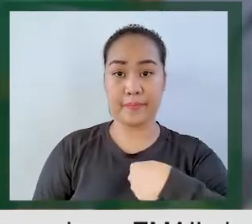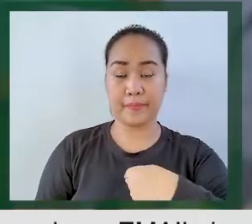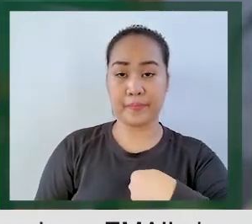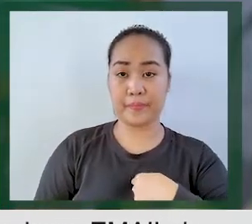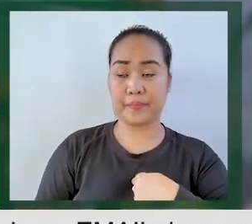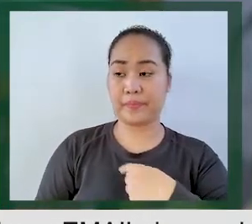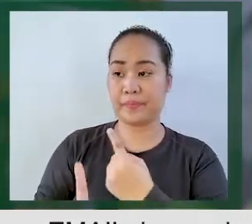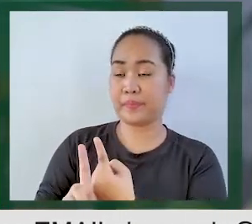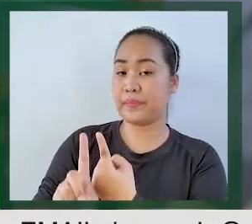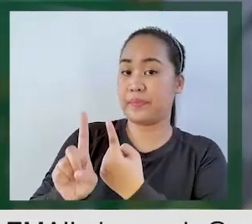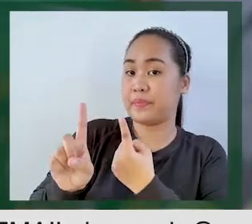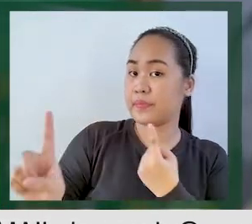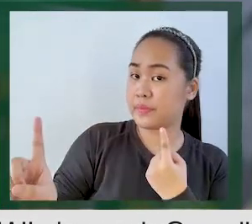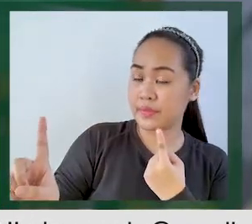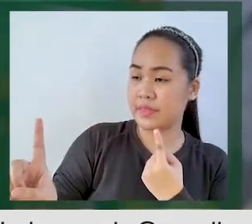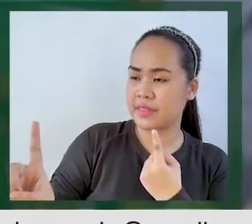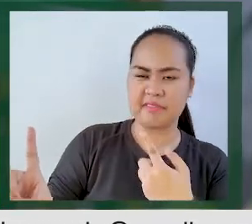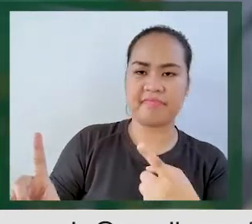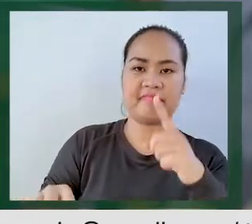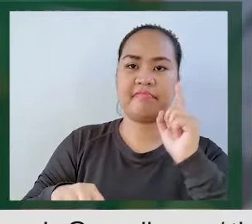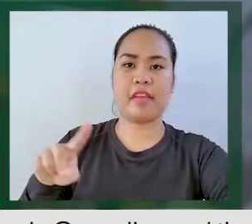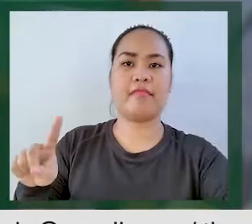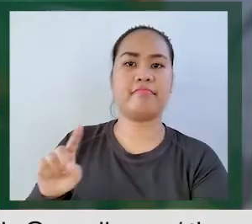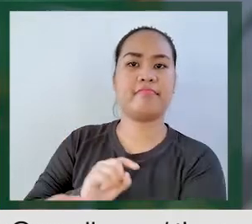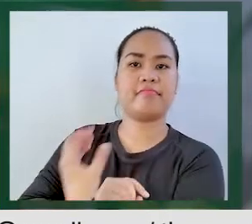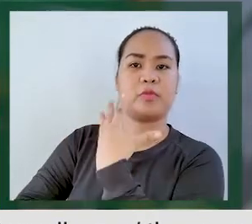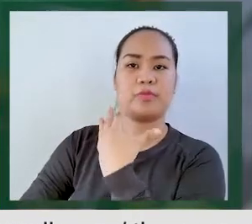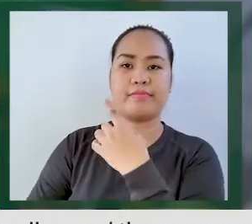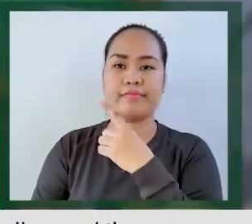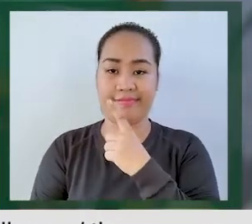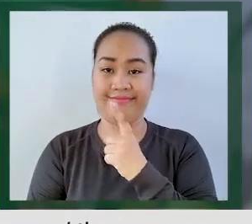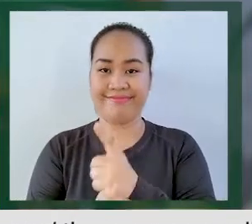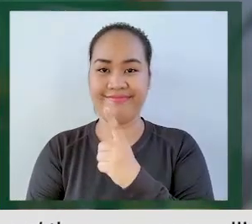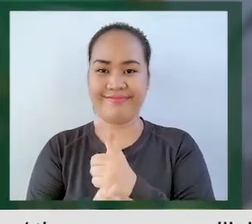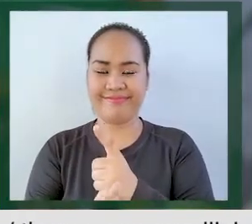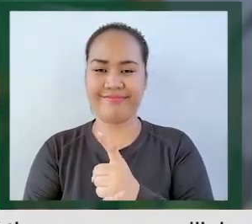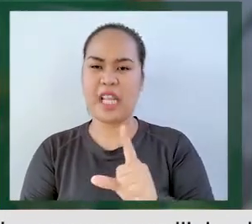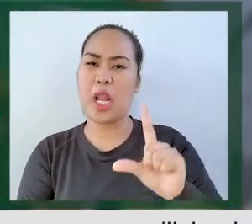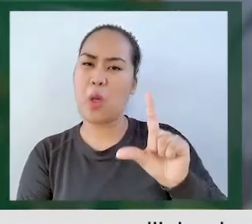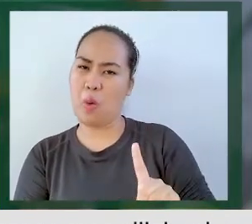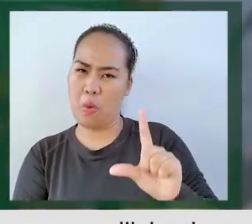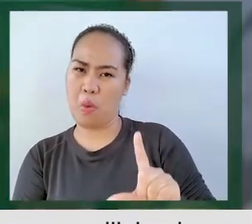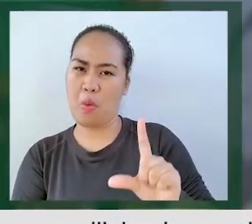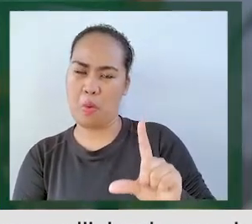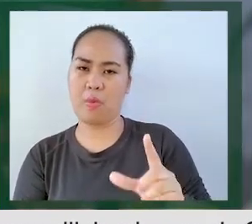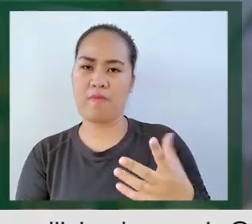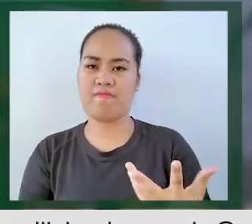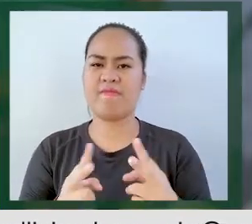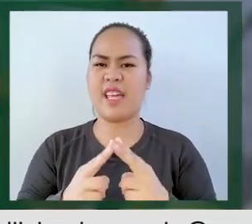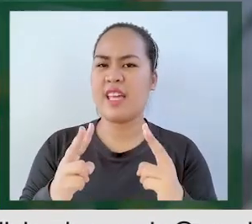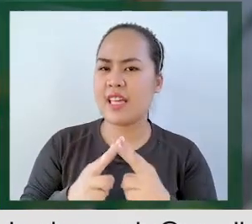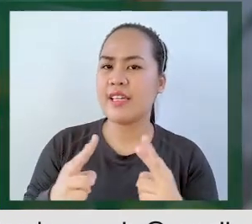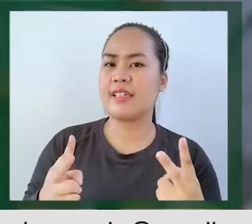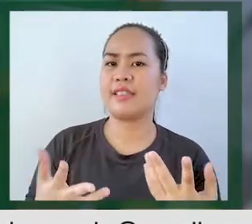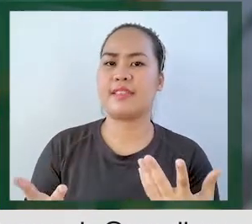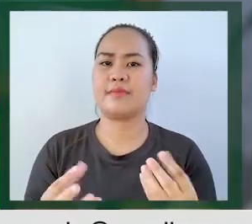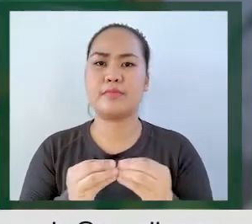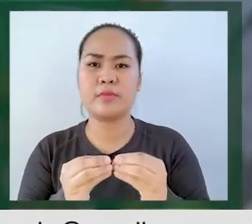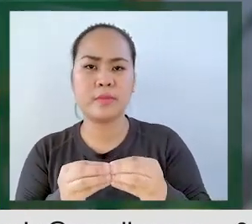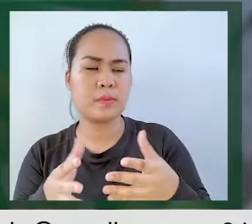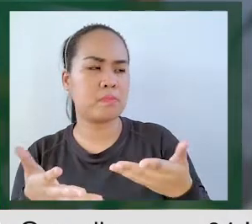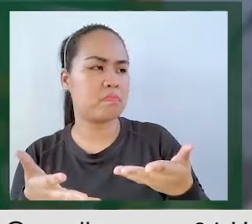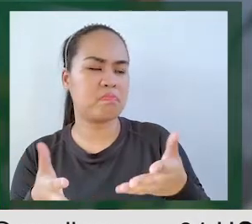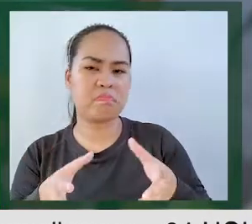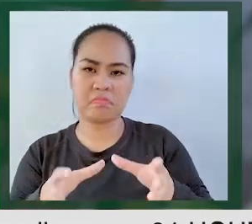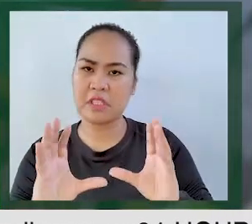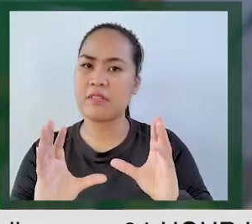Or the risk factor is very low. No? Compared dun sa walang distancing, nag-uusap kayo ng walang mask.